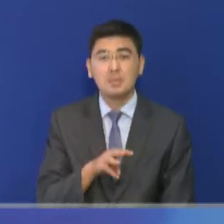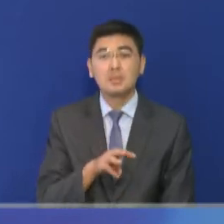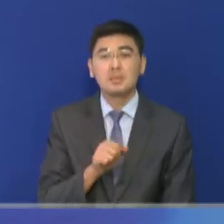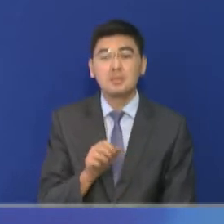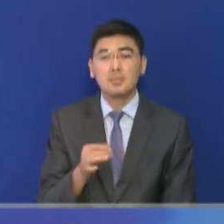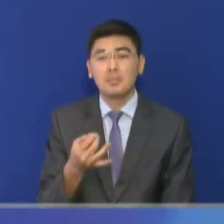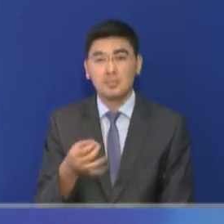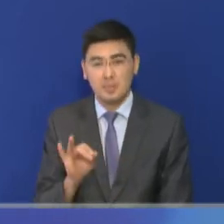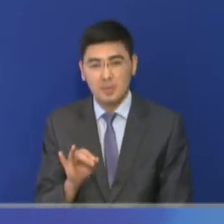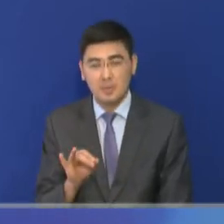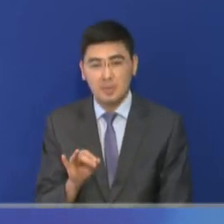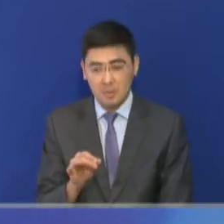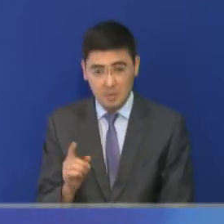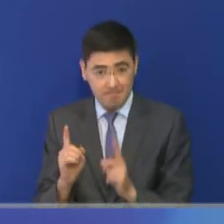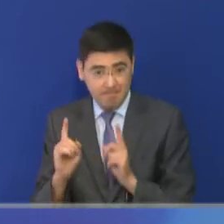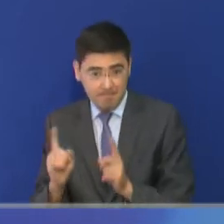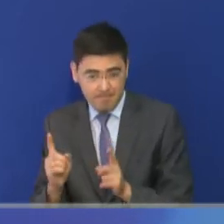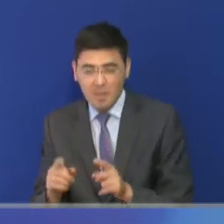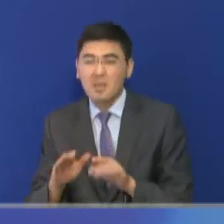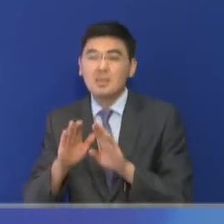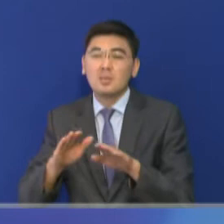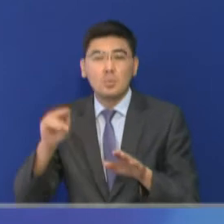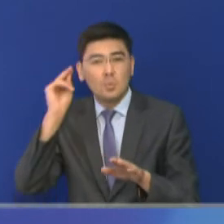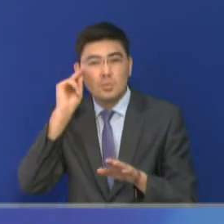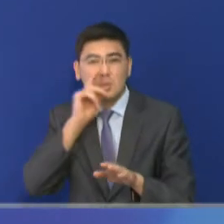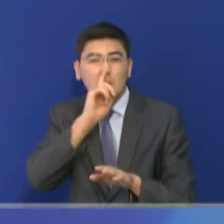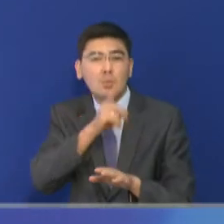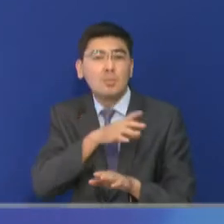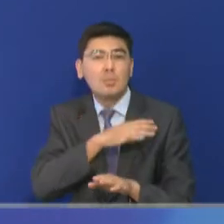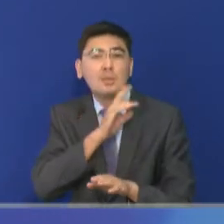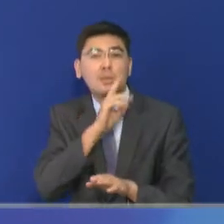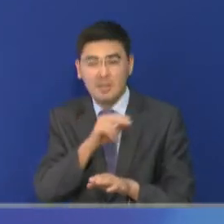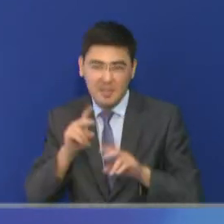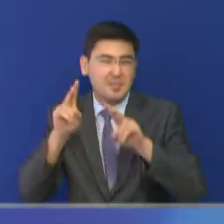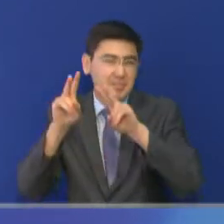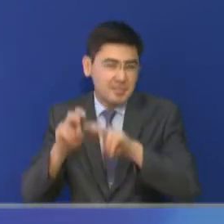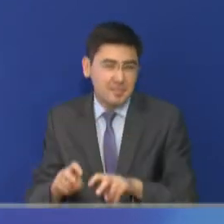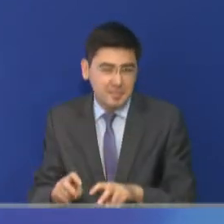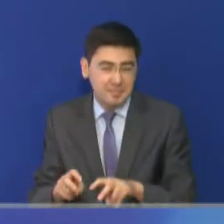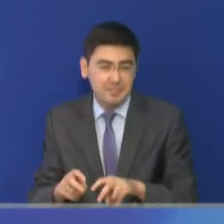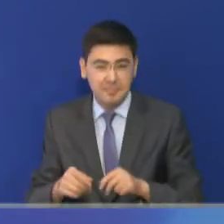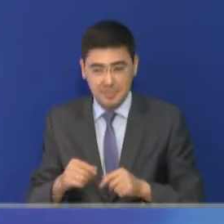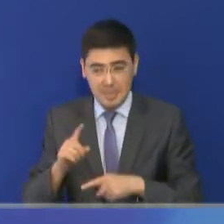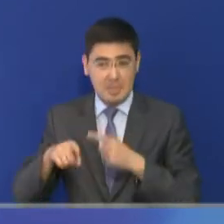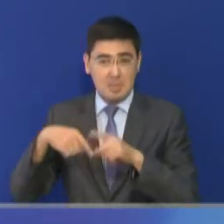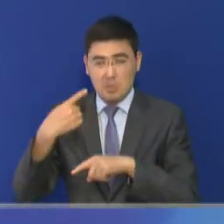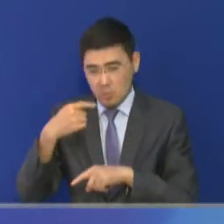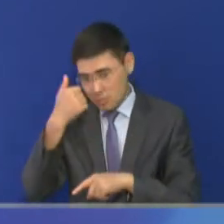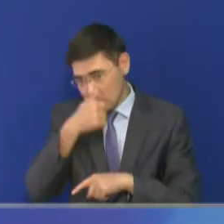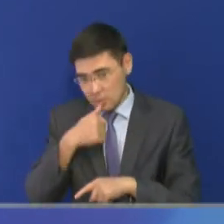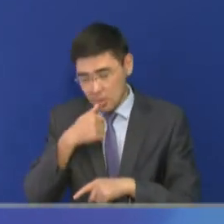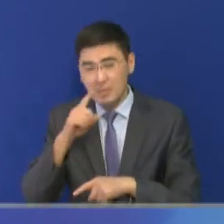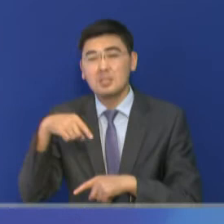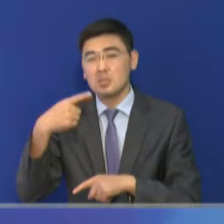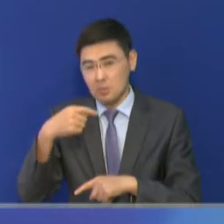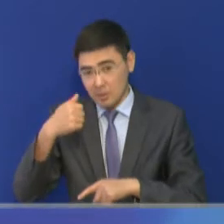қала оқушылары бөлім бойынша жиынтық бағалау жұмыстарын тапсыруда. Ал келесі аптадан 90 бойынша қорытынды жұмыстарды тапсыру басталады.